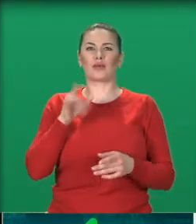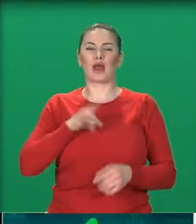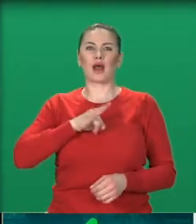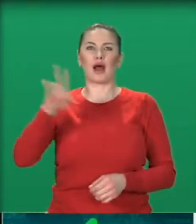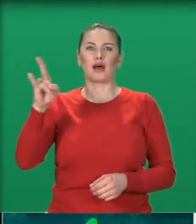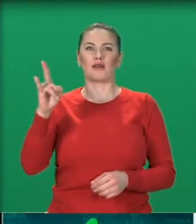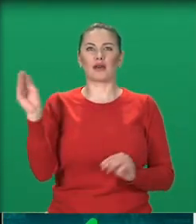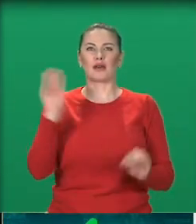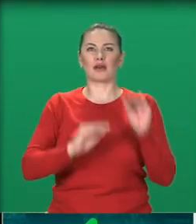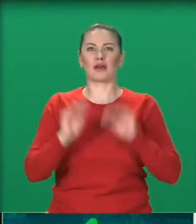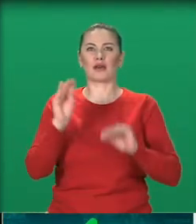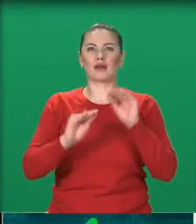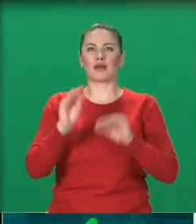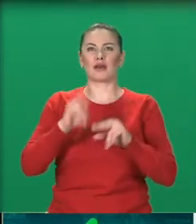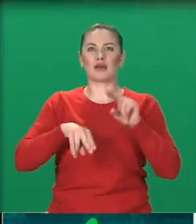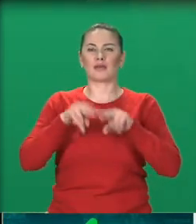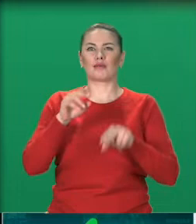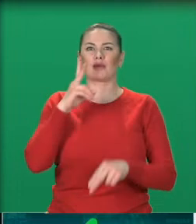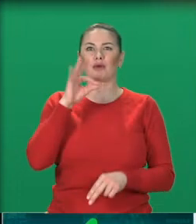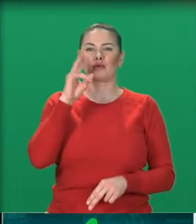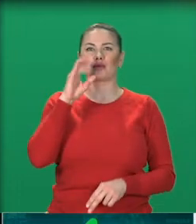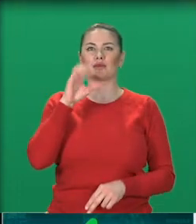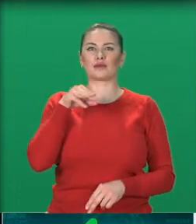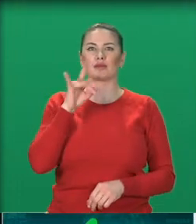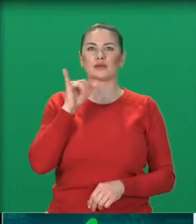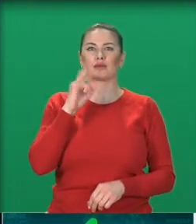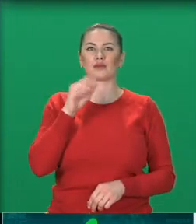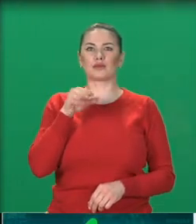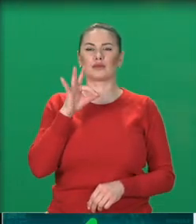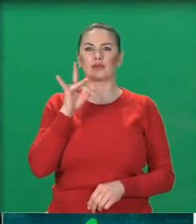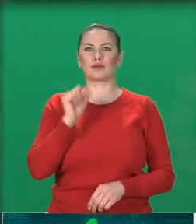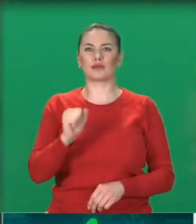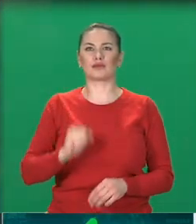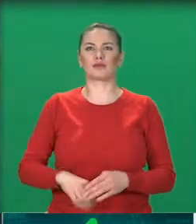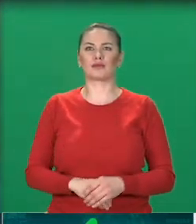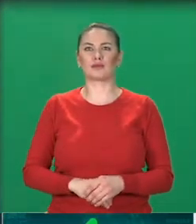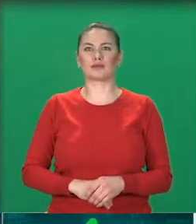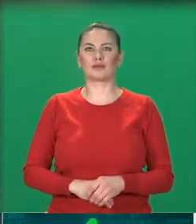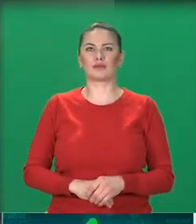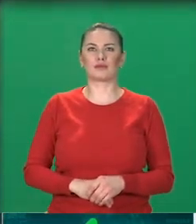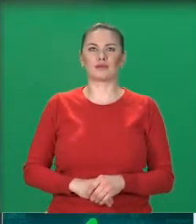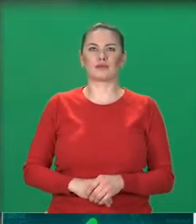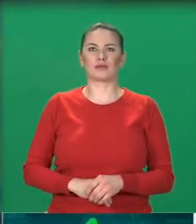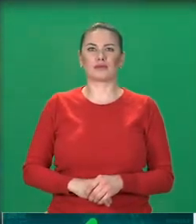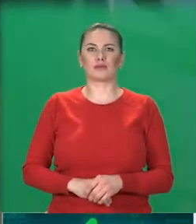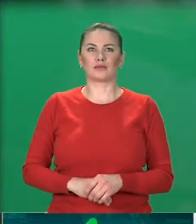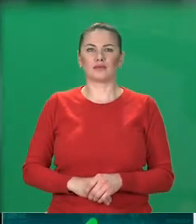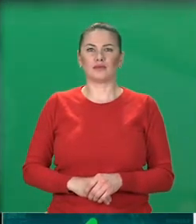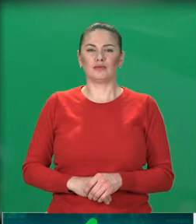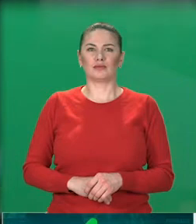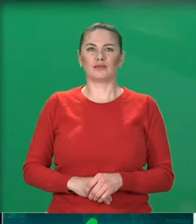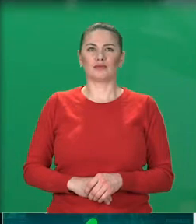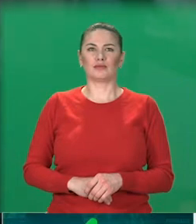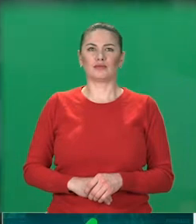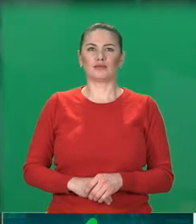падения, тяжелые потери, любовь и семейное счастье. В жизни Миля было, кажется, все. И история одного из самых важных для нашей страны инженеров